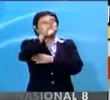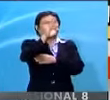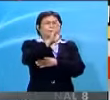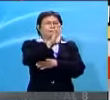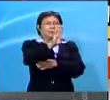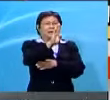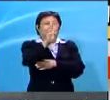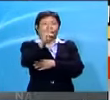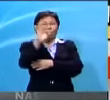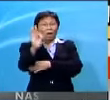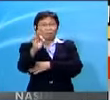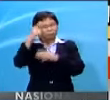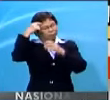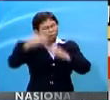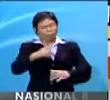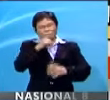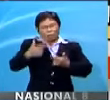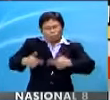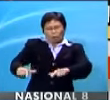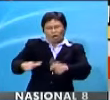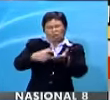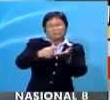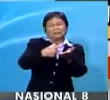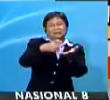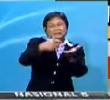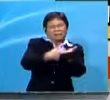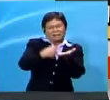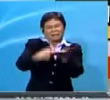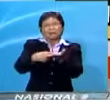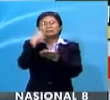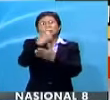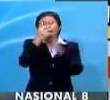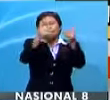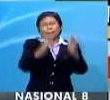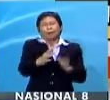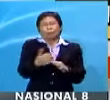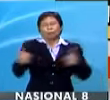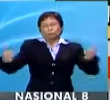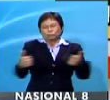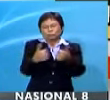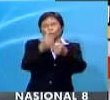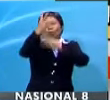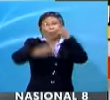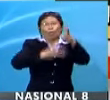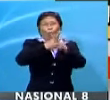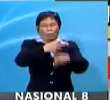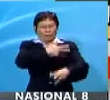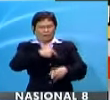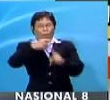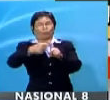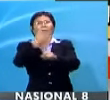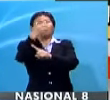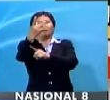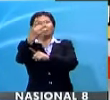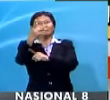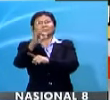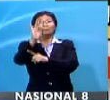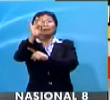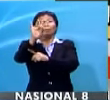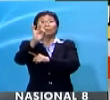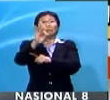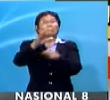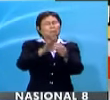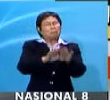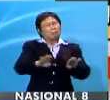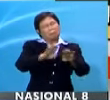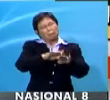BWF mengesahkan tidak akan memberikan tiket wildcard kepada mana-mana pemain untuk kejohanan dunia di Jakarta ogos depan ia sekaligus ber